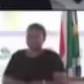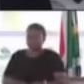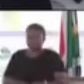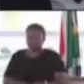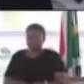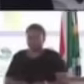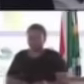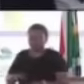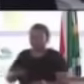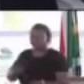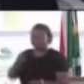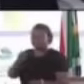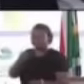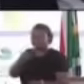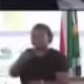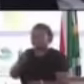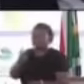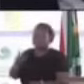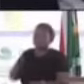Engisho ukuthi ke